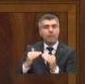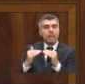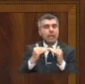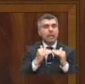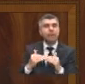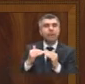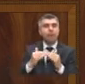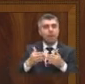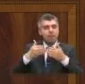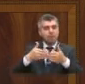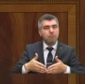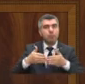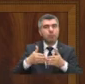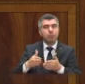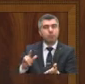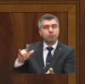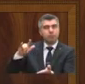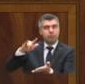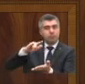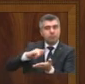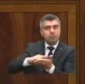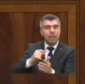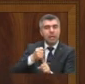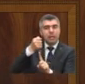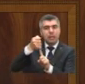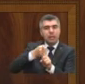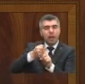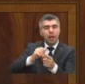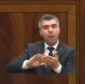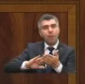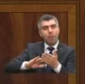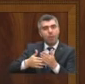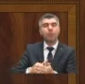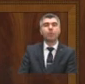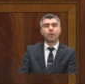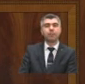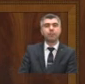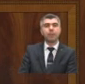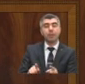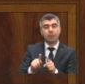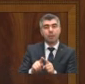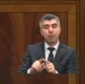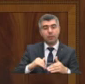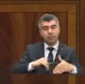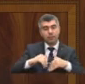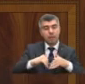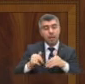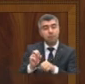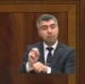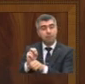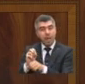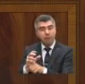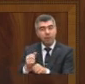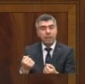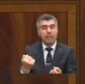النقل البحري والجوي، ما دام إصلاح هذا المجال كل لا يتجزأ، سواء تعلق الأمر بالنقل الطرقي للمسافرين أو البضائع